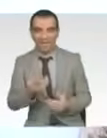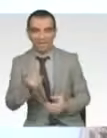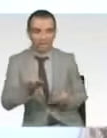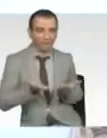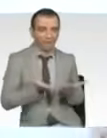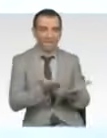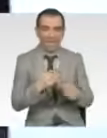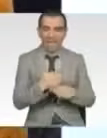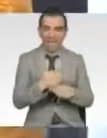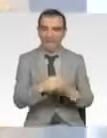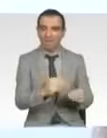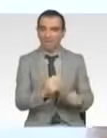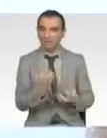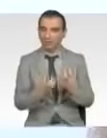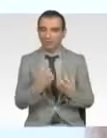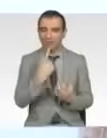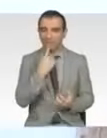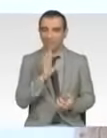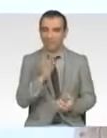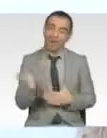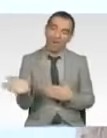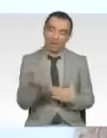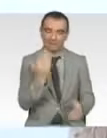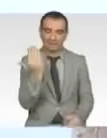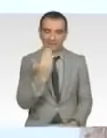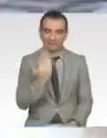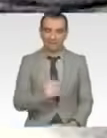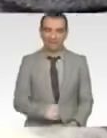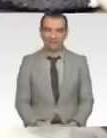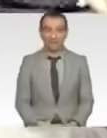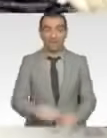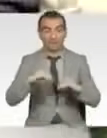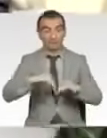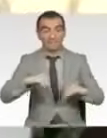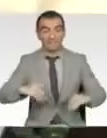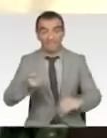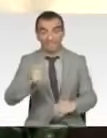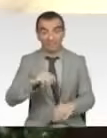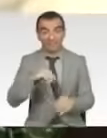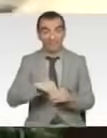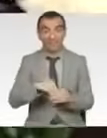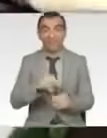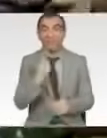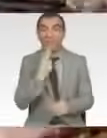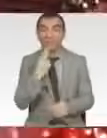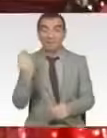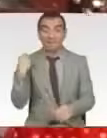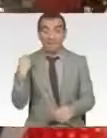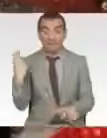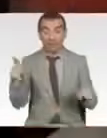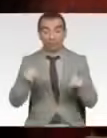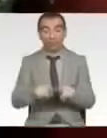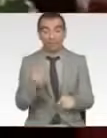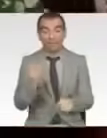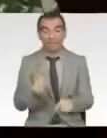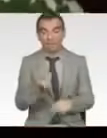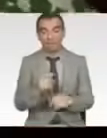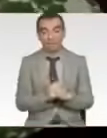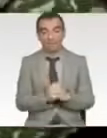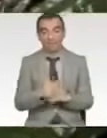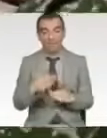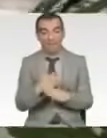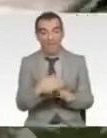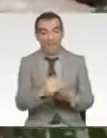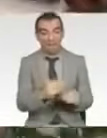ekmek pişireceğim demediniz ki. Haydi o zaman gidelim. Pide yapmak için hanımlarla yeniden bir araya geliyoruz.